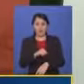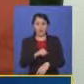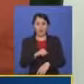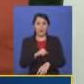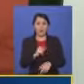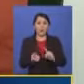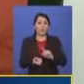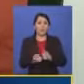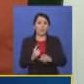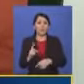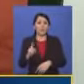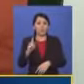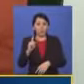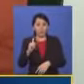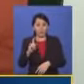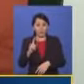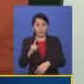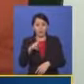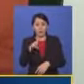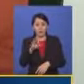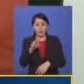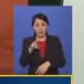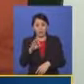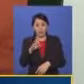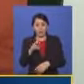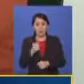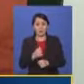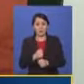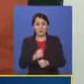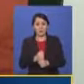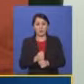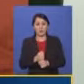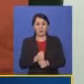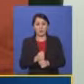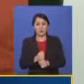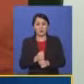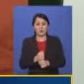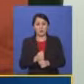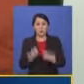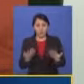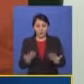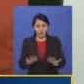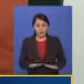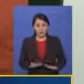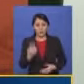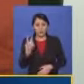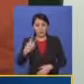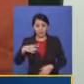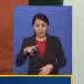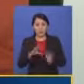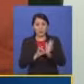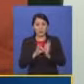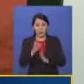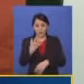ауыстырып берді, потолықтарымызды утеплять етіп берді, кемшіліктердің бәрін данный момент бәрі устраненный. Енді қалыпты өмір сүріп жатырмыз. Әне үйде 20 градус жылы.